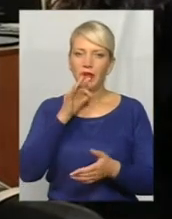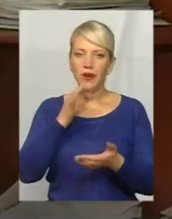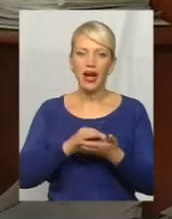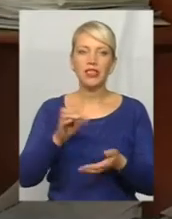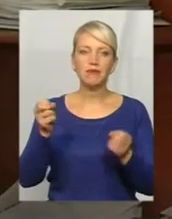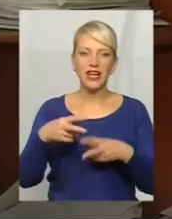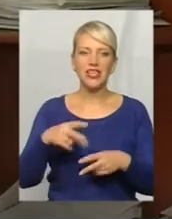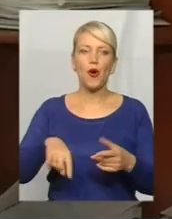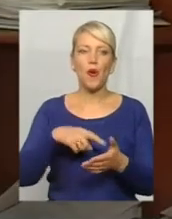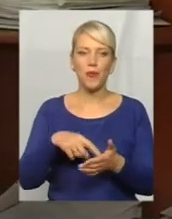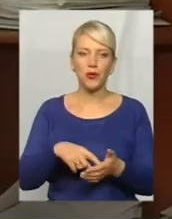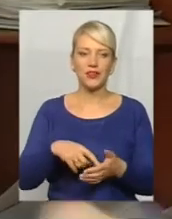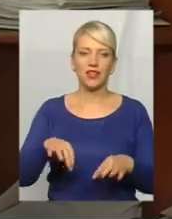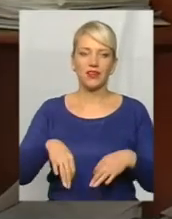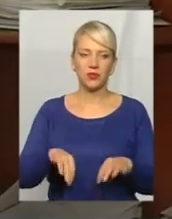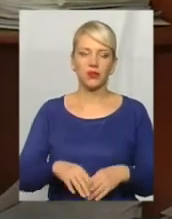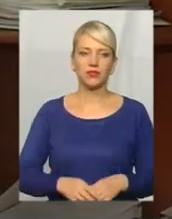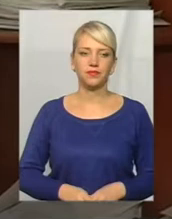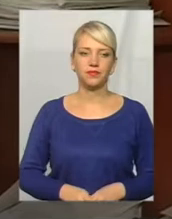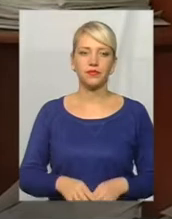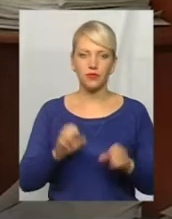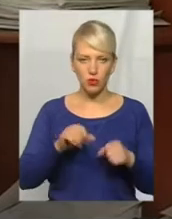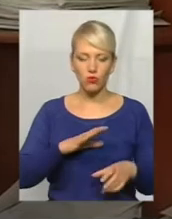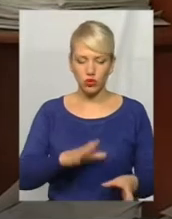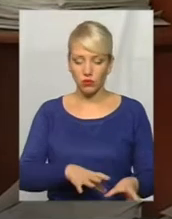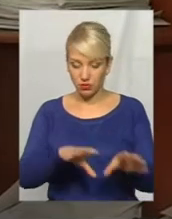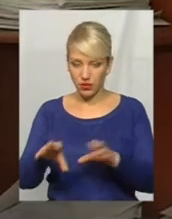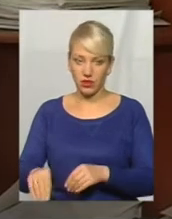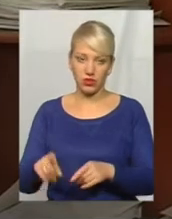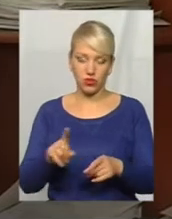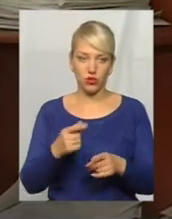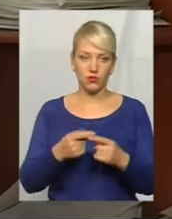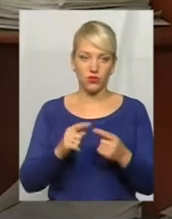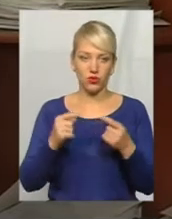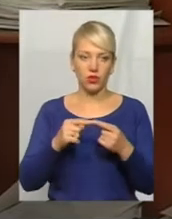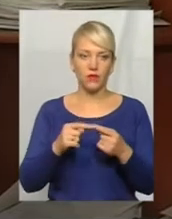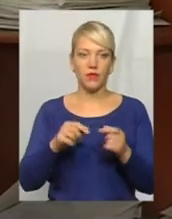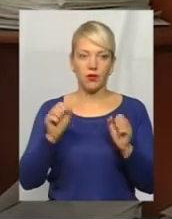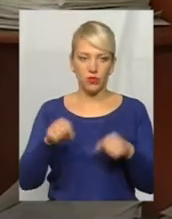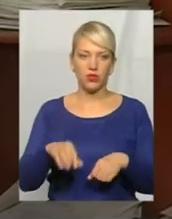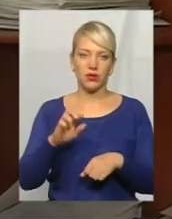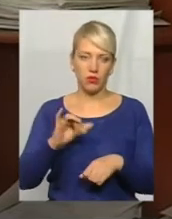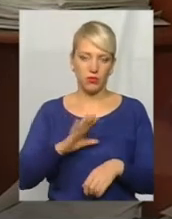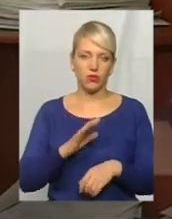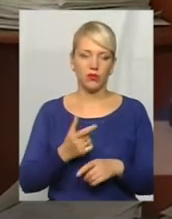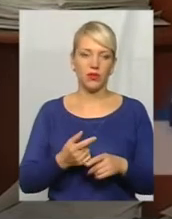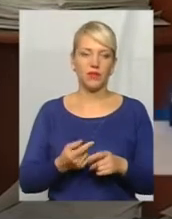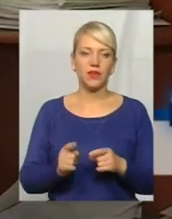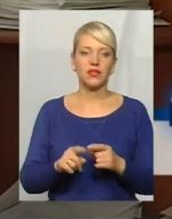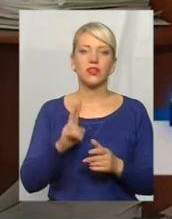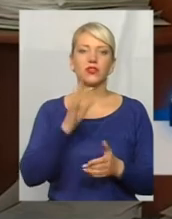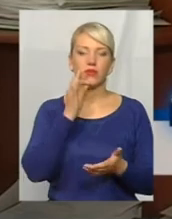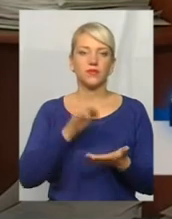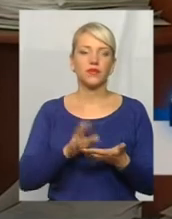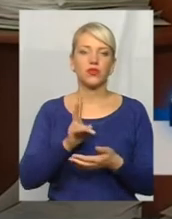спецкомунтранс. Так, ну, тобто без загрози не можна було їх туди перенести? От, хотіла уточнити це питання. Можливо було. Це от була чия